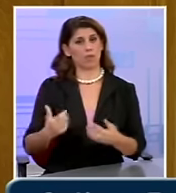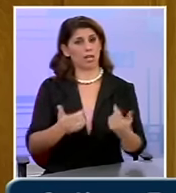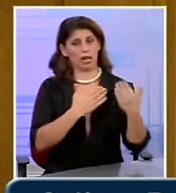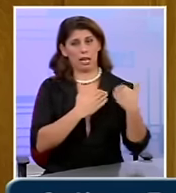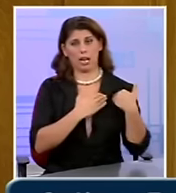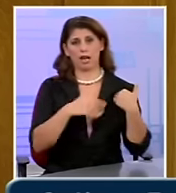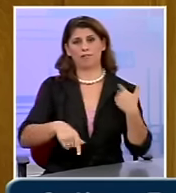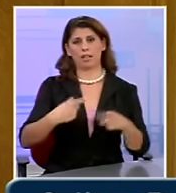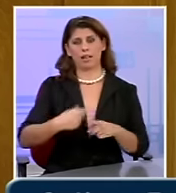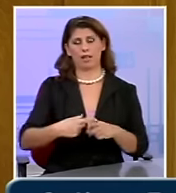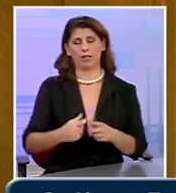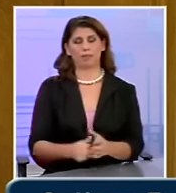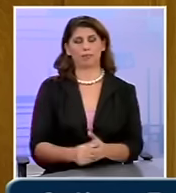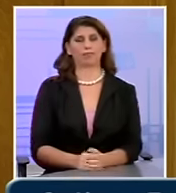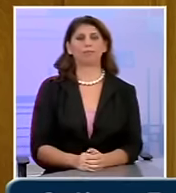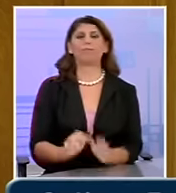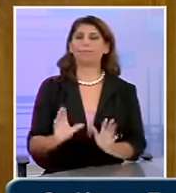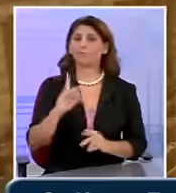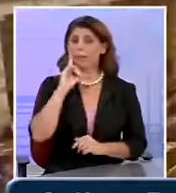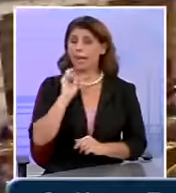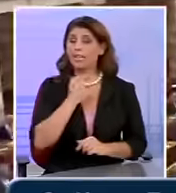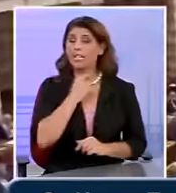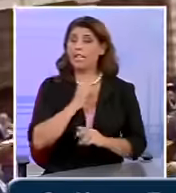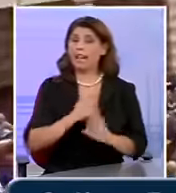η Ελλάδα. Χρειάζεται